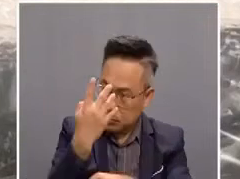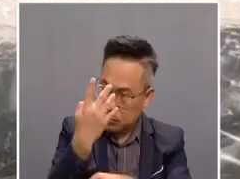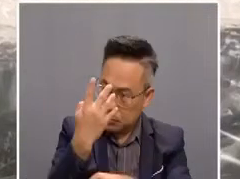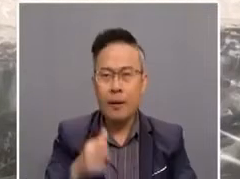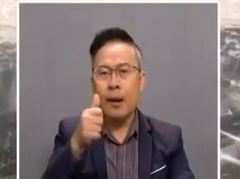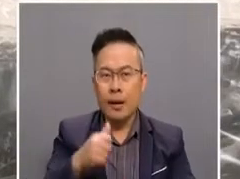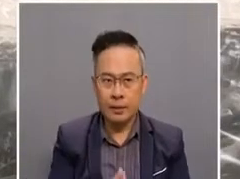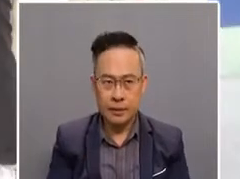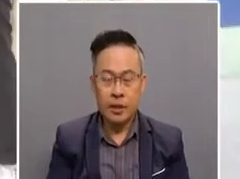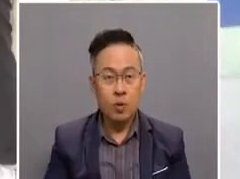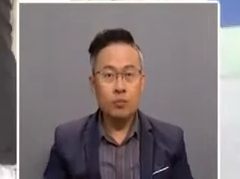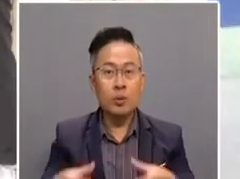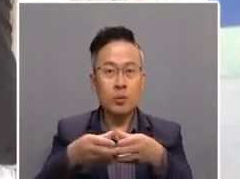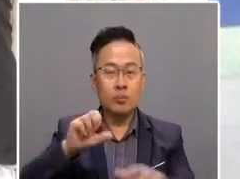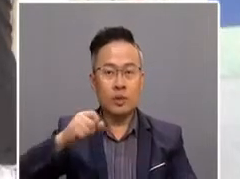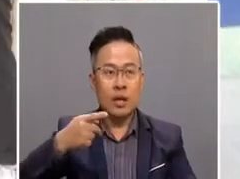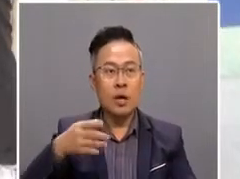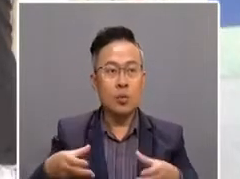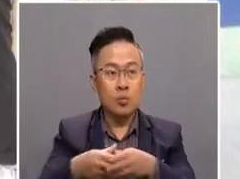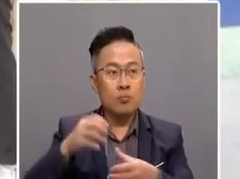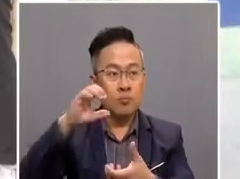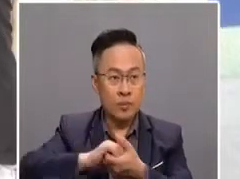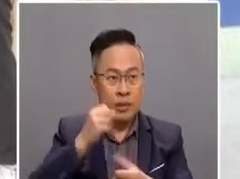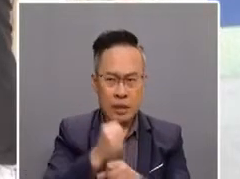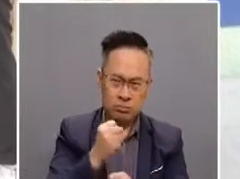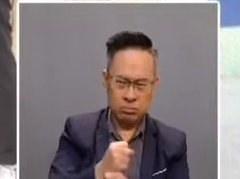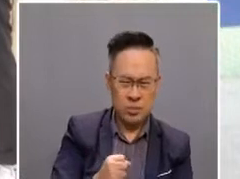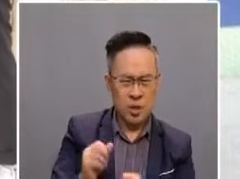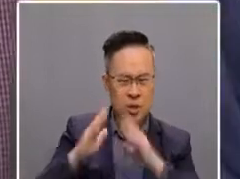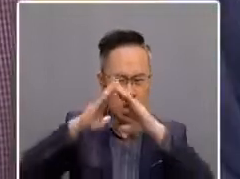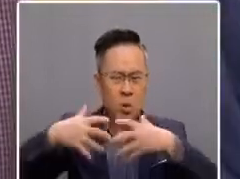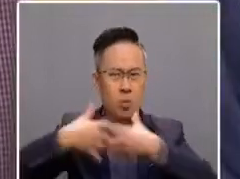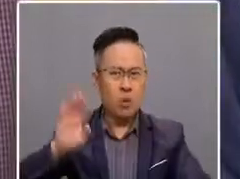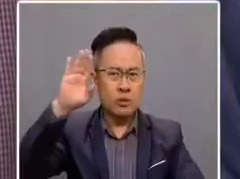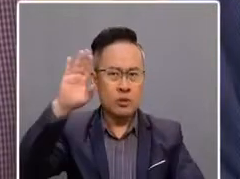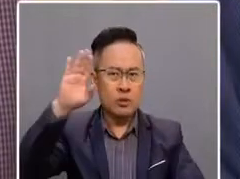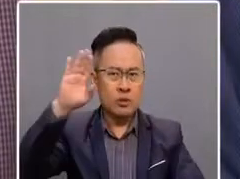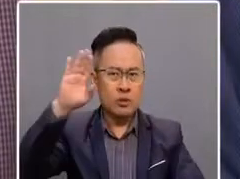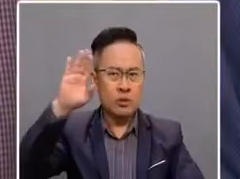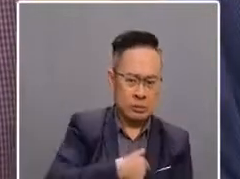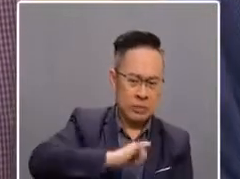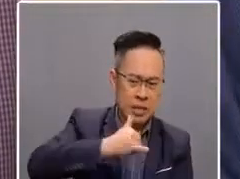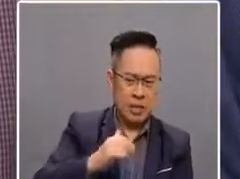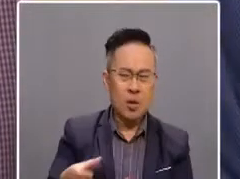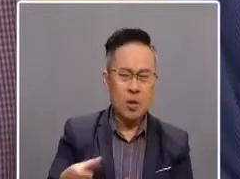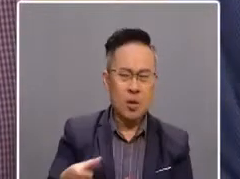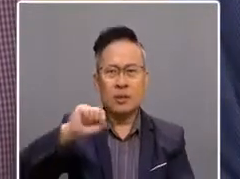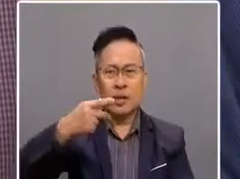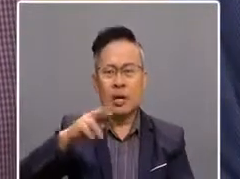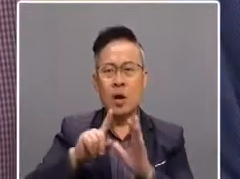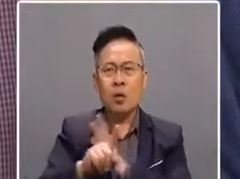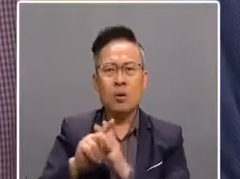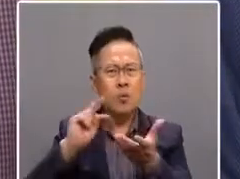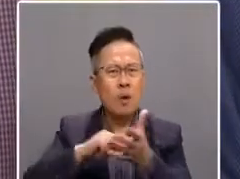คือพอเป็นสหกรณ์นะคะส่วนใหญ่ลูกค้าก็จะแบบว่ายังไม่ค่อยมั่นใจ เพราะอะไร คะเพราะว่าเขาก็จะมองว่าเหมือนสห